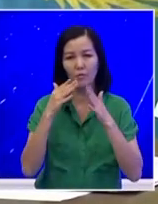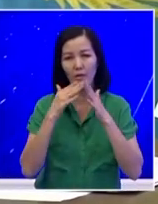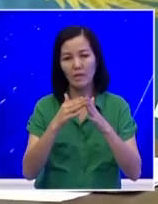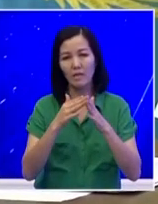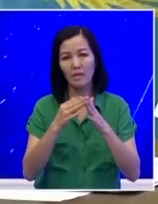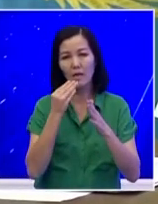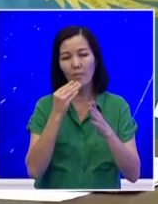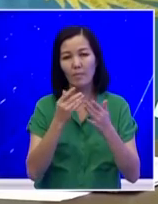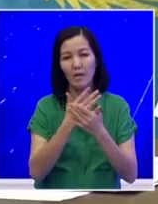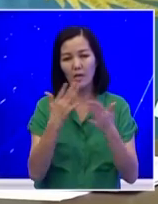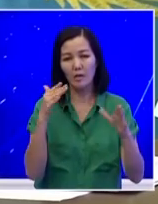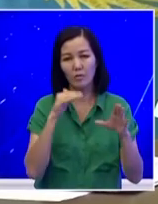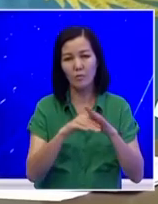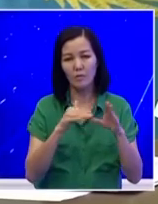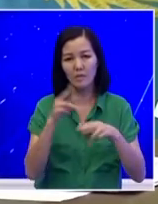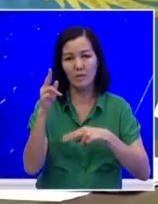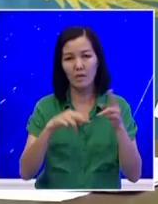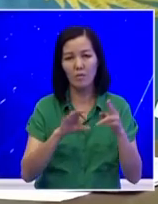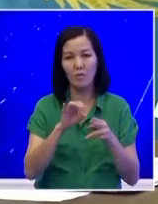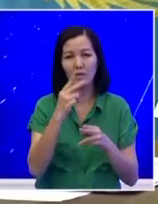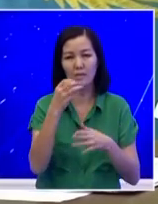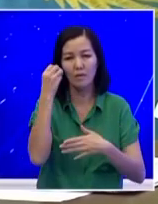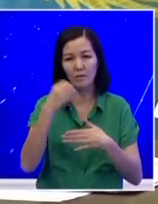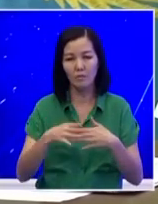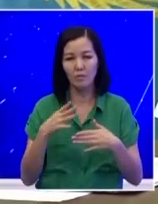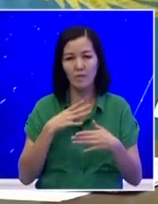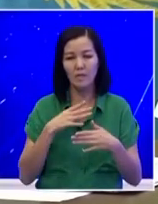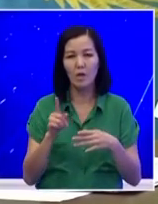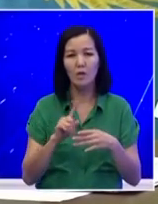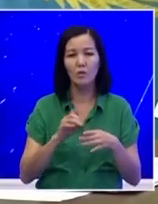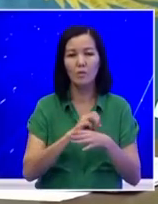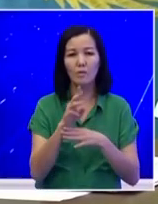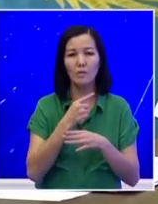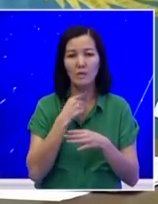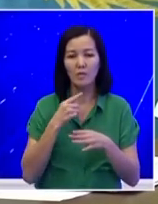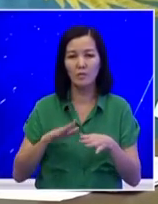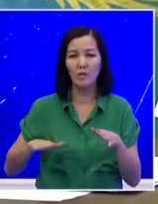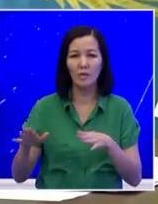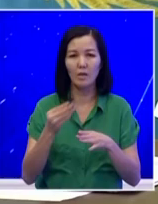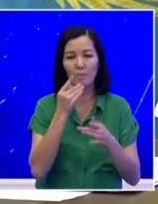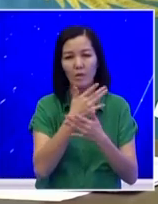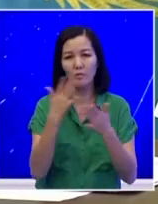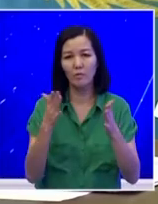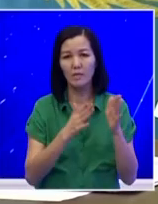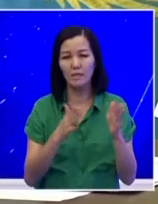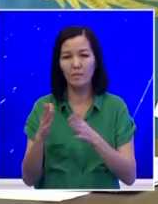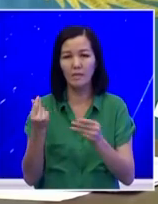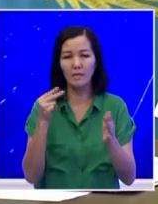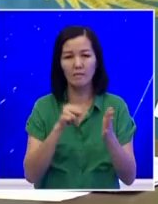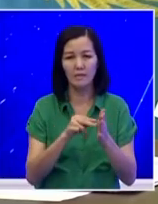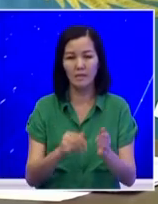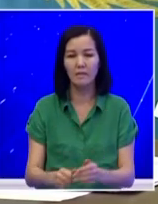продукции. Также планируем строительство ОРЦ в областном центре, чтобы обеспечить Талдыкурганский регион продуктами и стабилизировать цены.